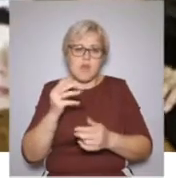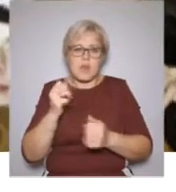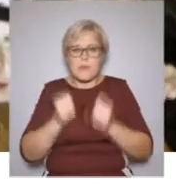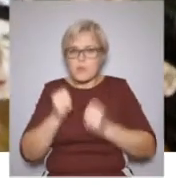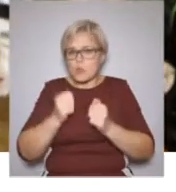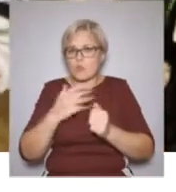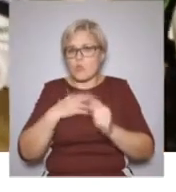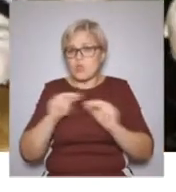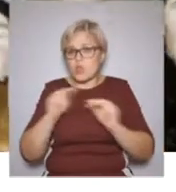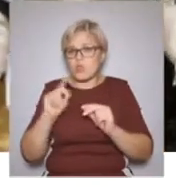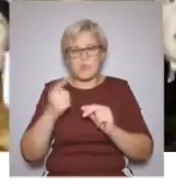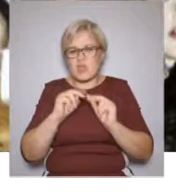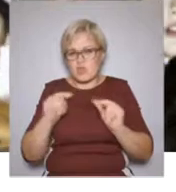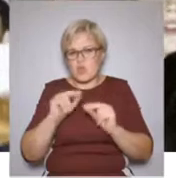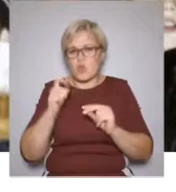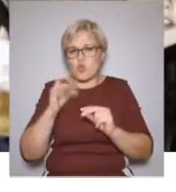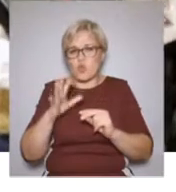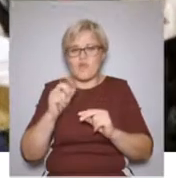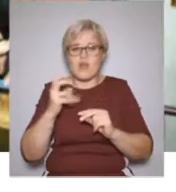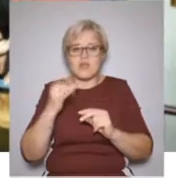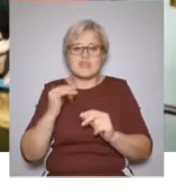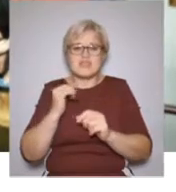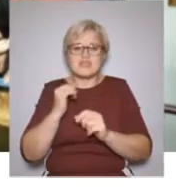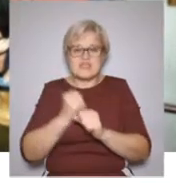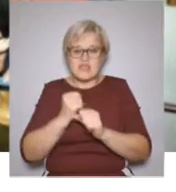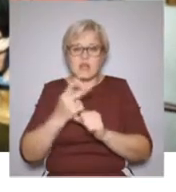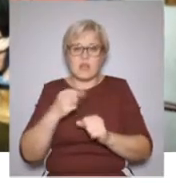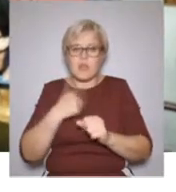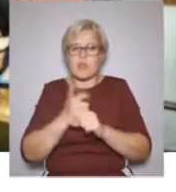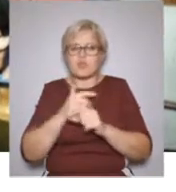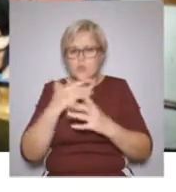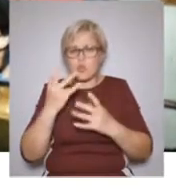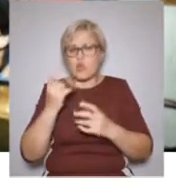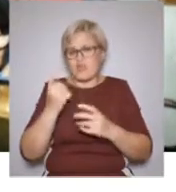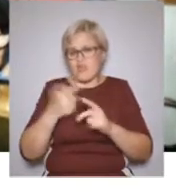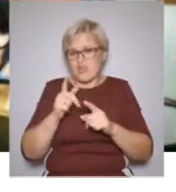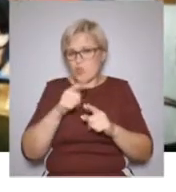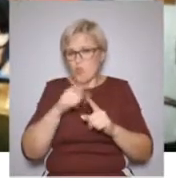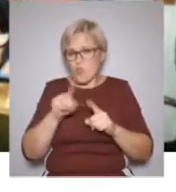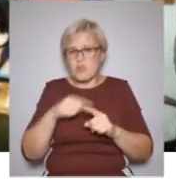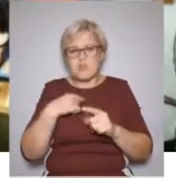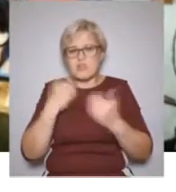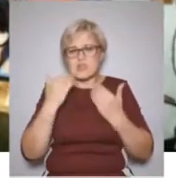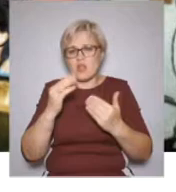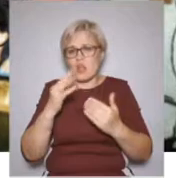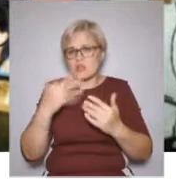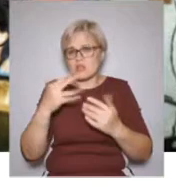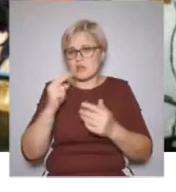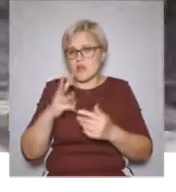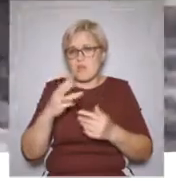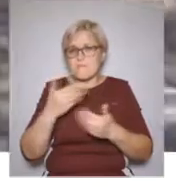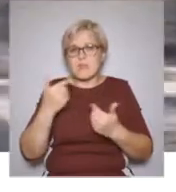мы как говорится не грозили то есть но все это походу вот этого нашего